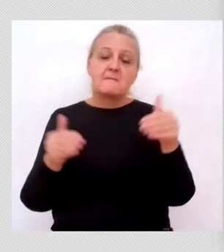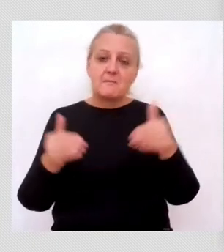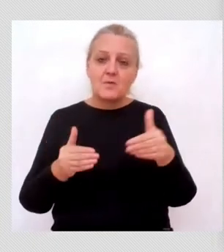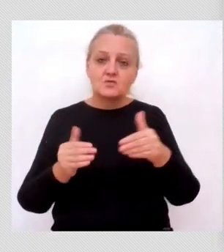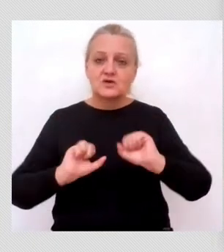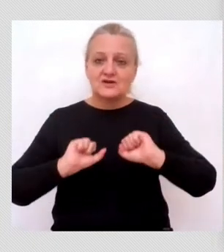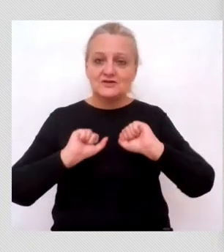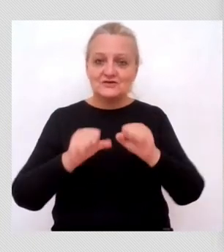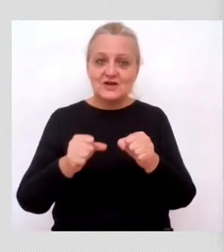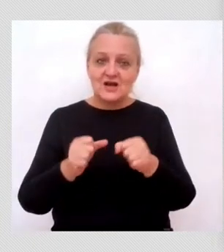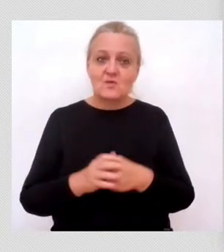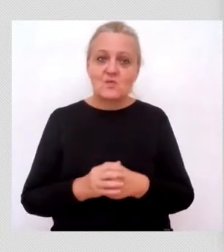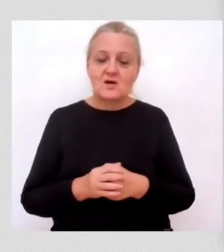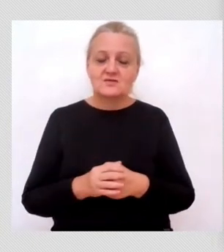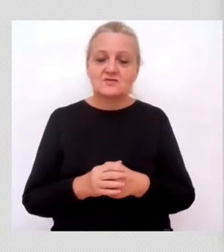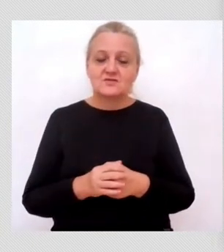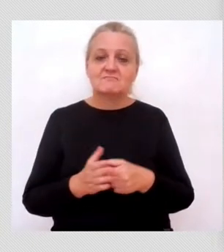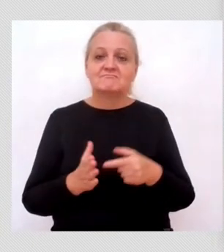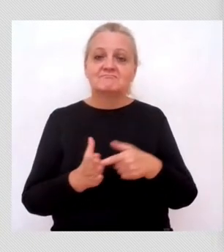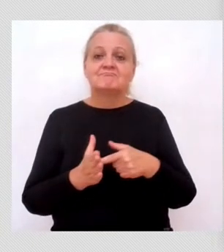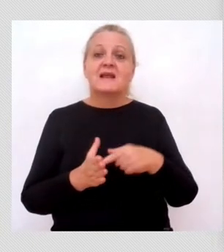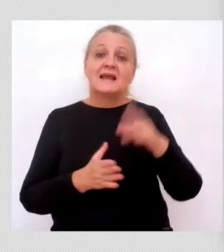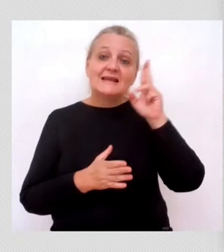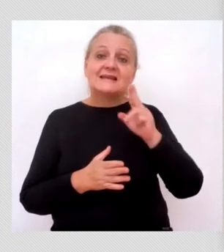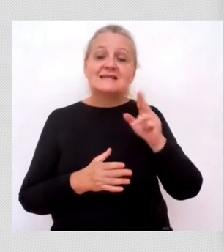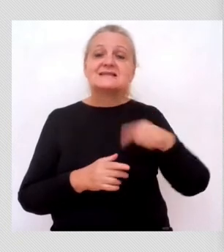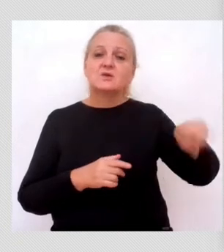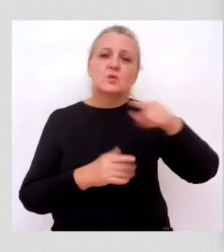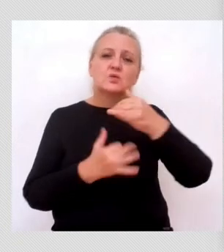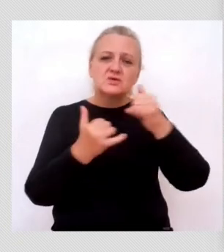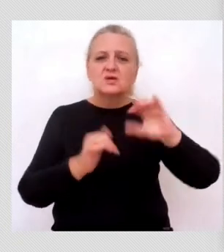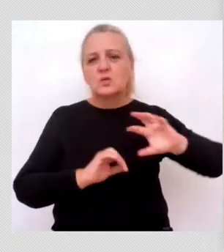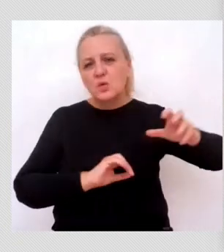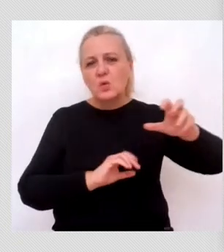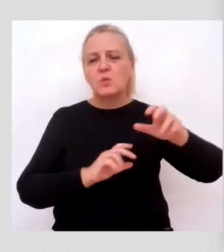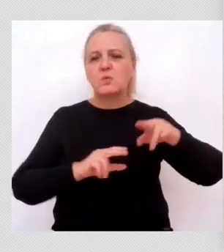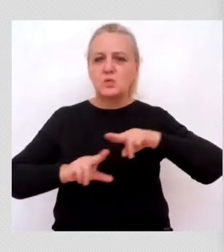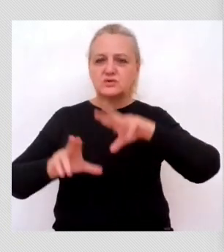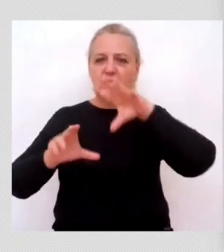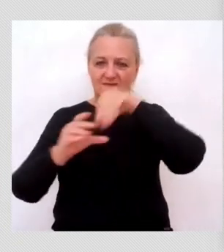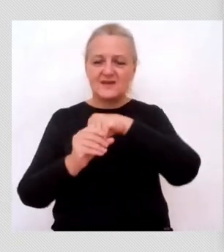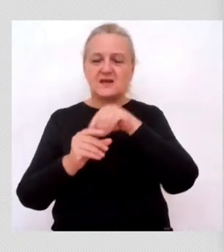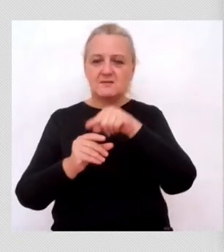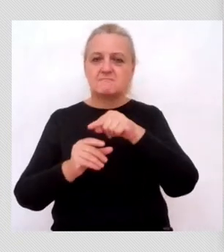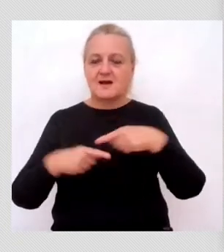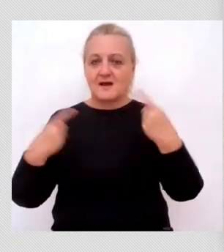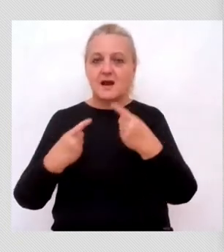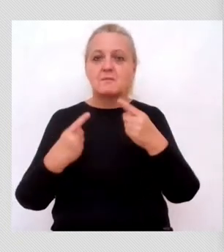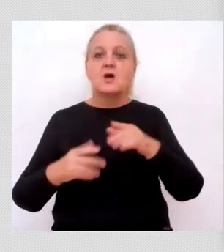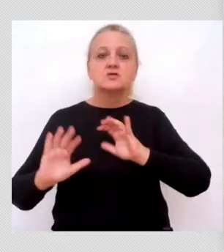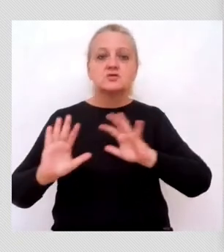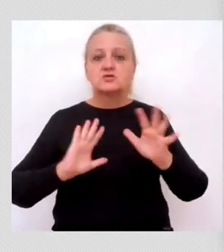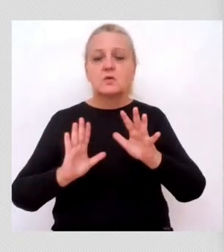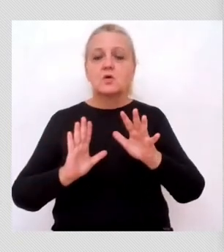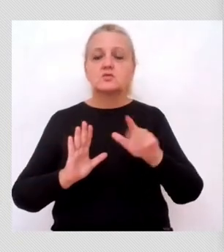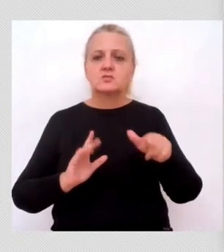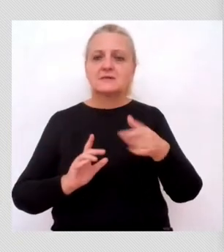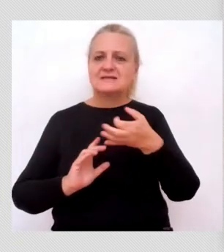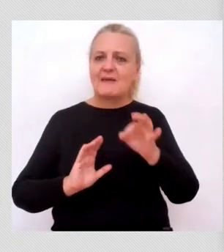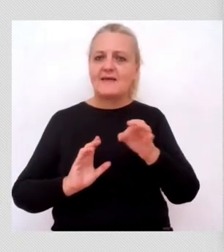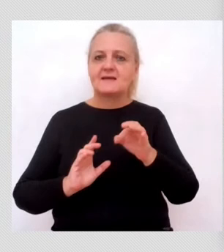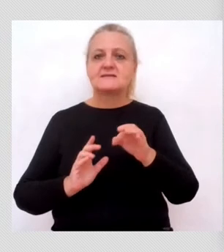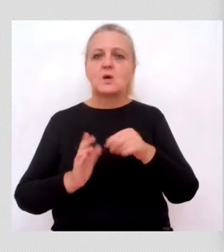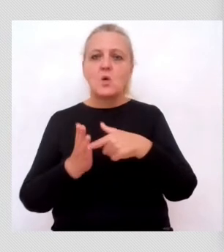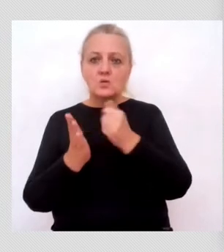na podmioty uczestniczące w kampanii wyborczej w sposób zachęcający do ich obchodzenia. Delikatnie, ale w